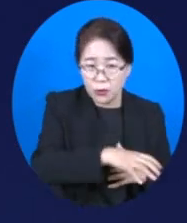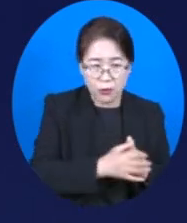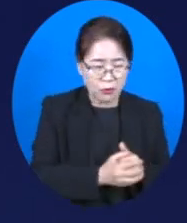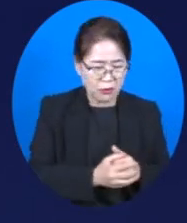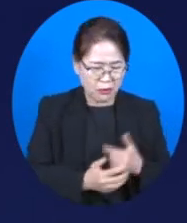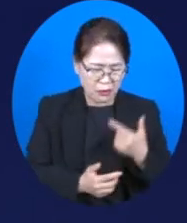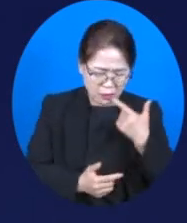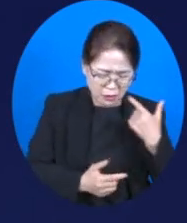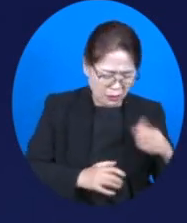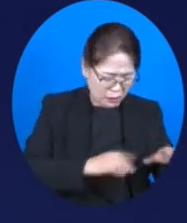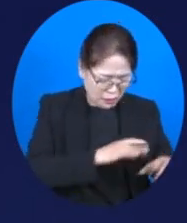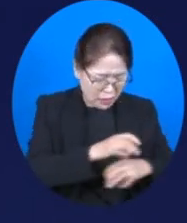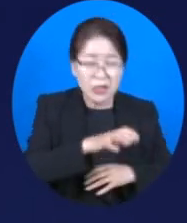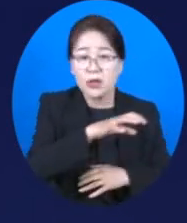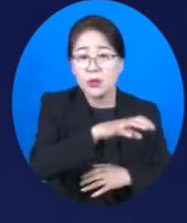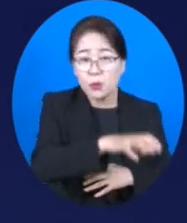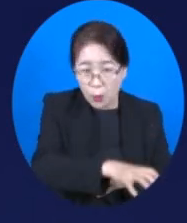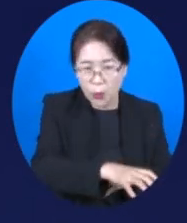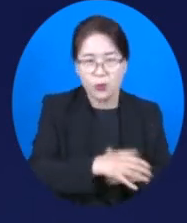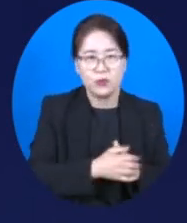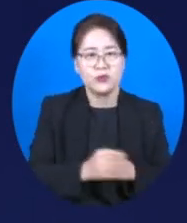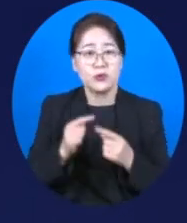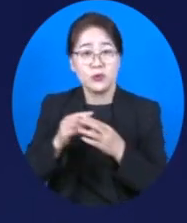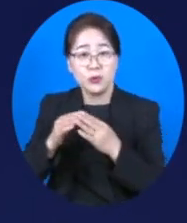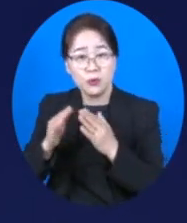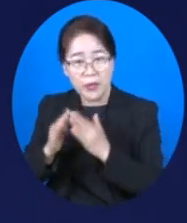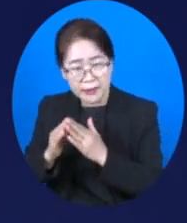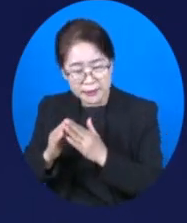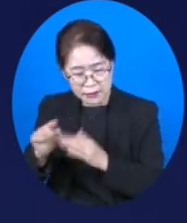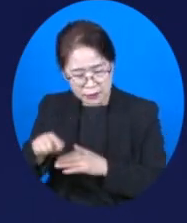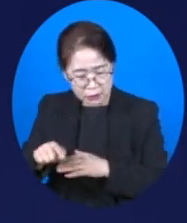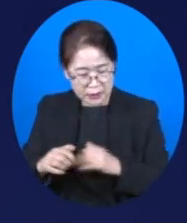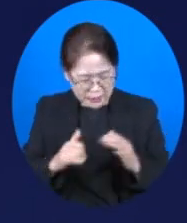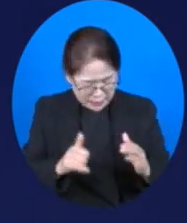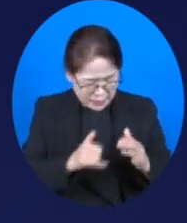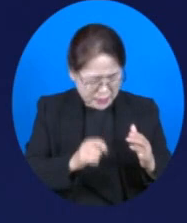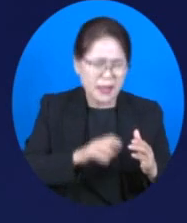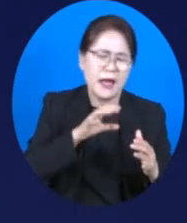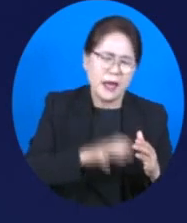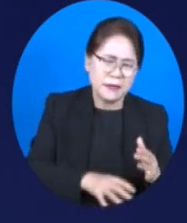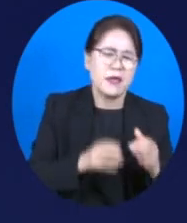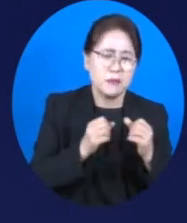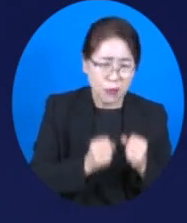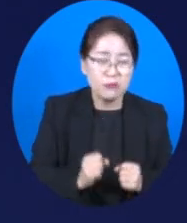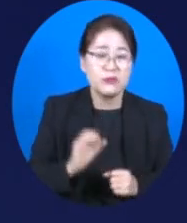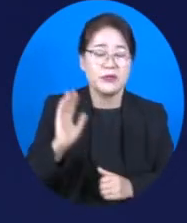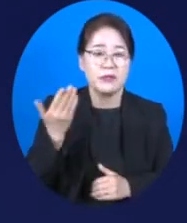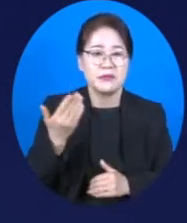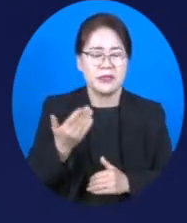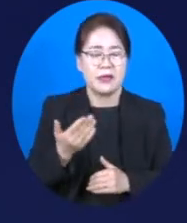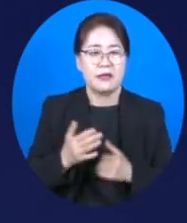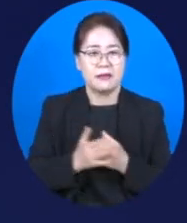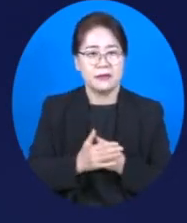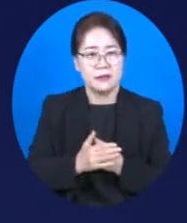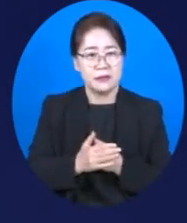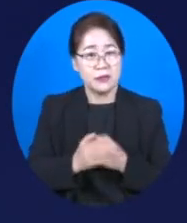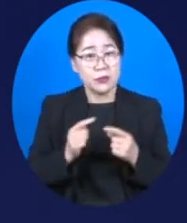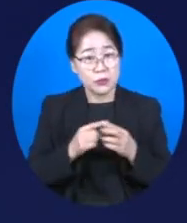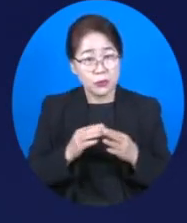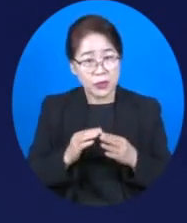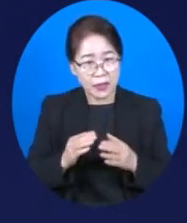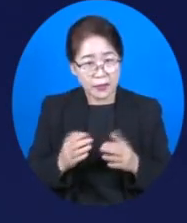이리때가 우울거리는 곳, 교회는 그런 세상 속에 있어야 됩니다. 그러면서도 교회는 어떻게 해야